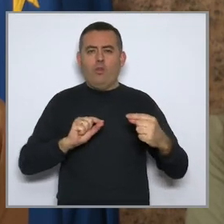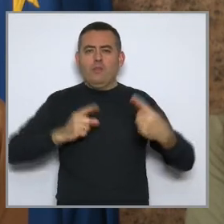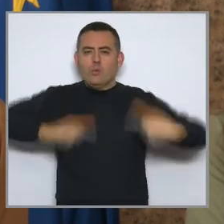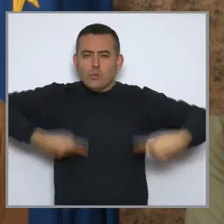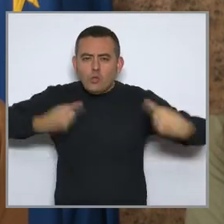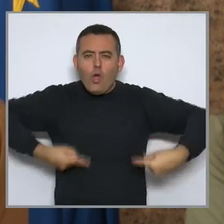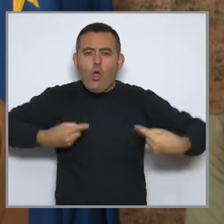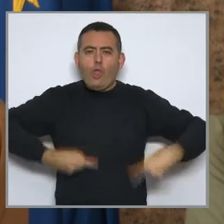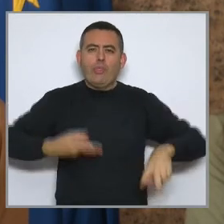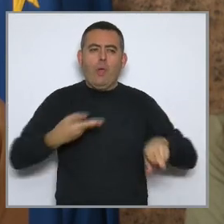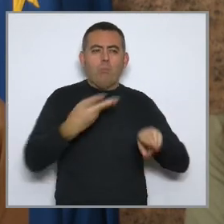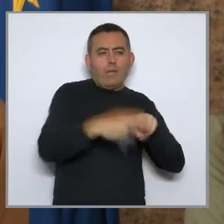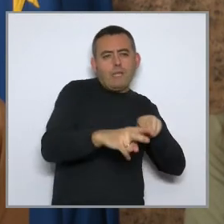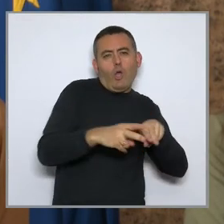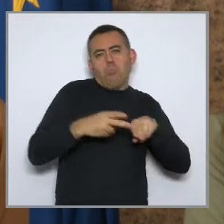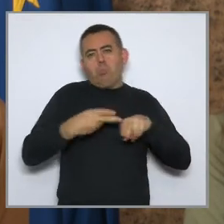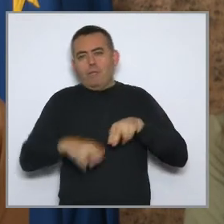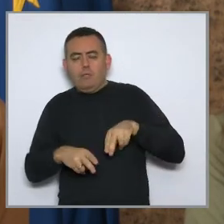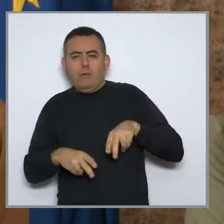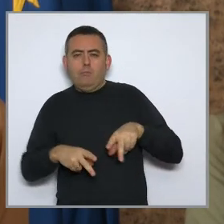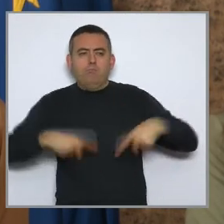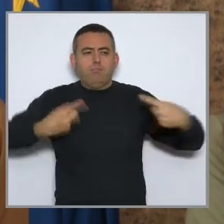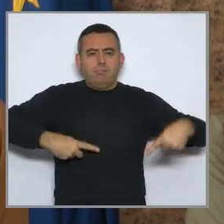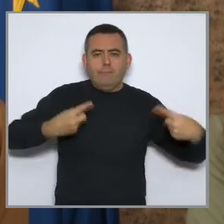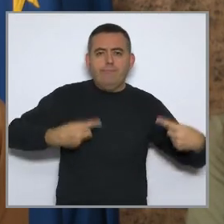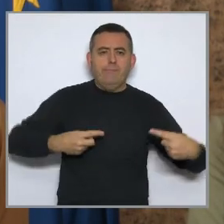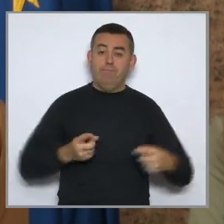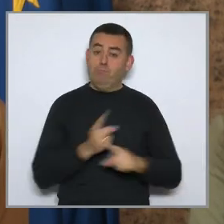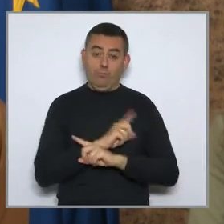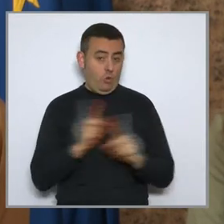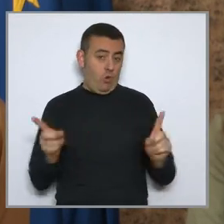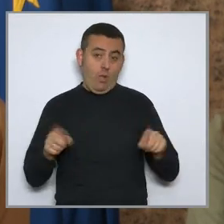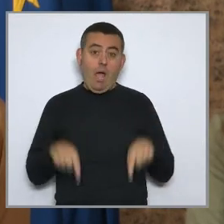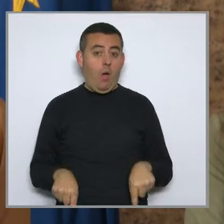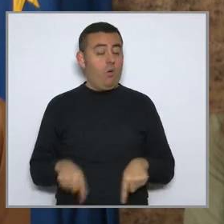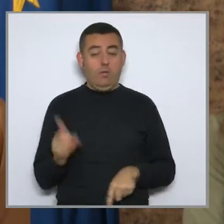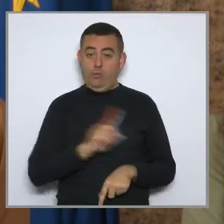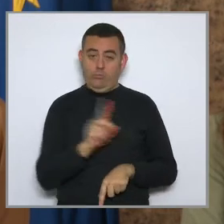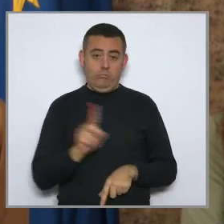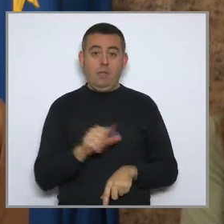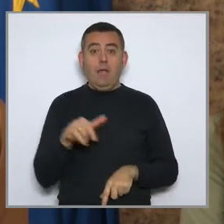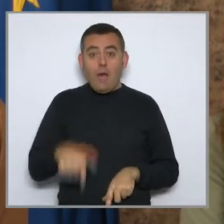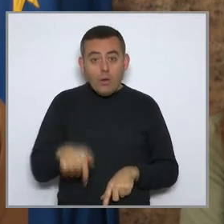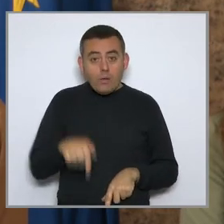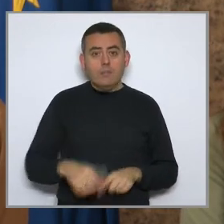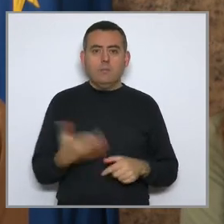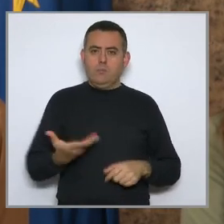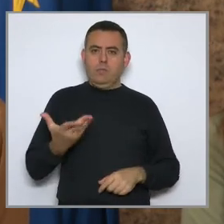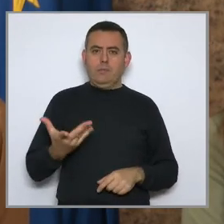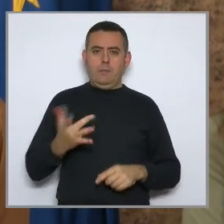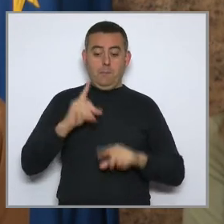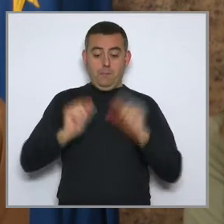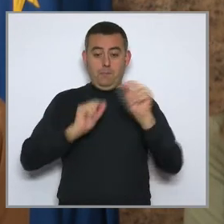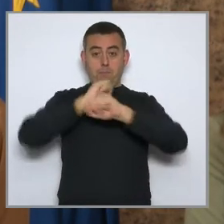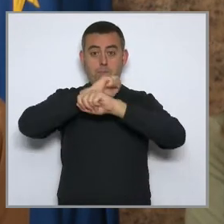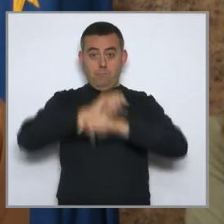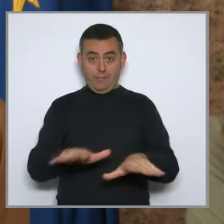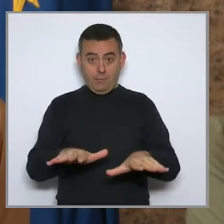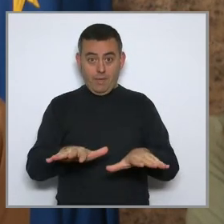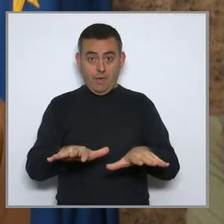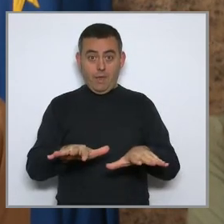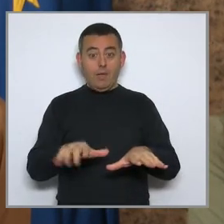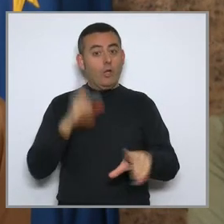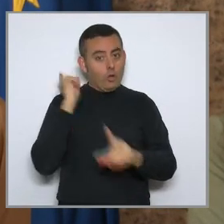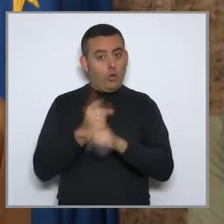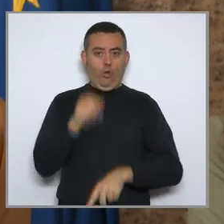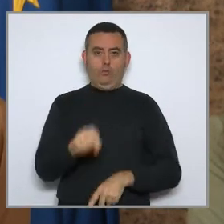moment d'unitat d'acció per aconseguir superar la pandèmia. I com a més ningú té solucions màgiques, com que no